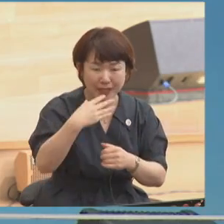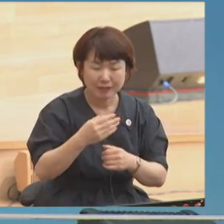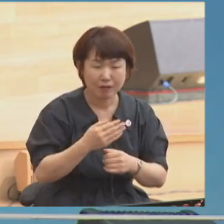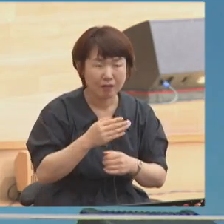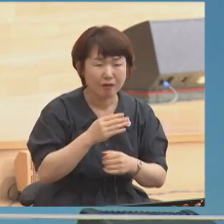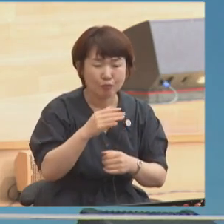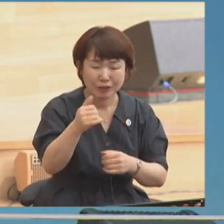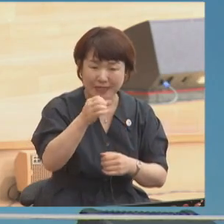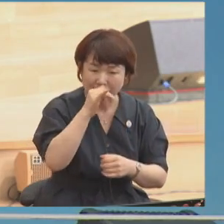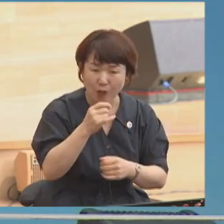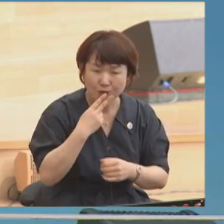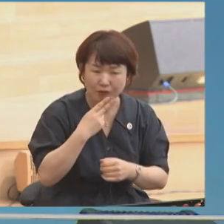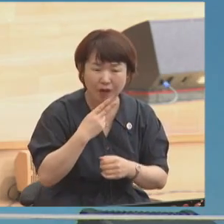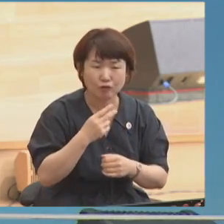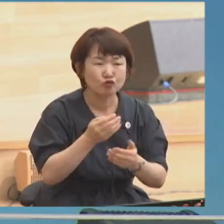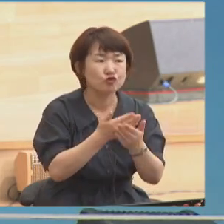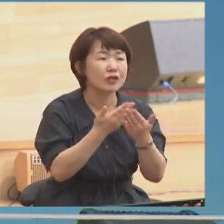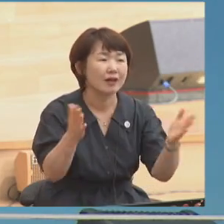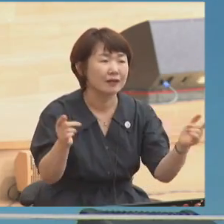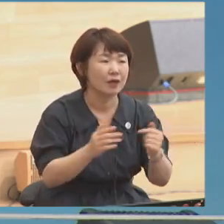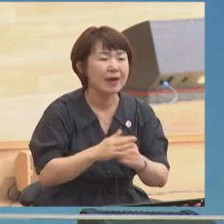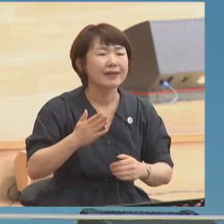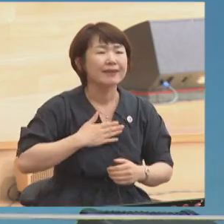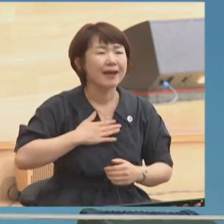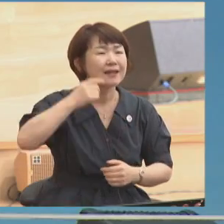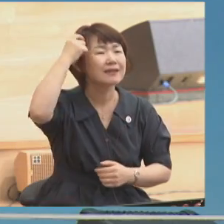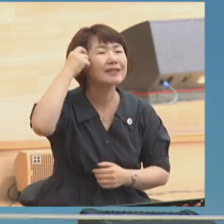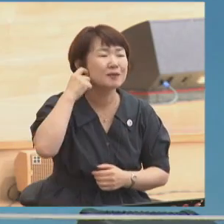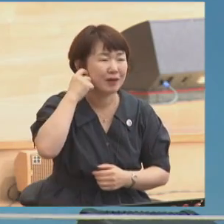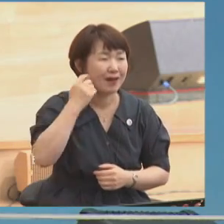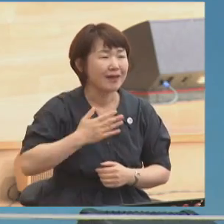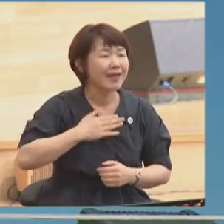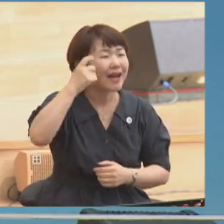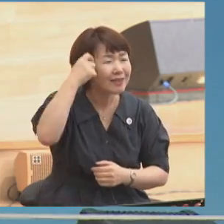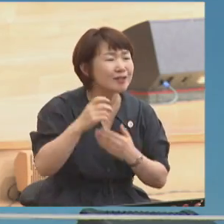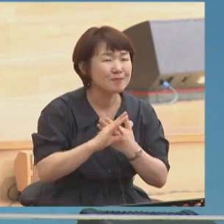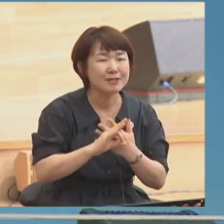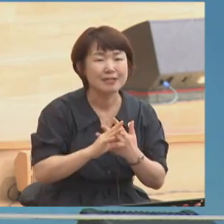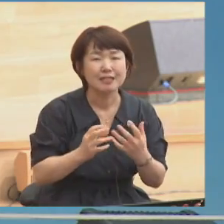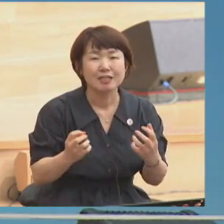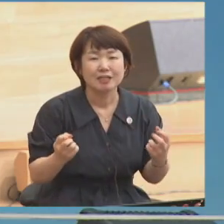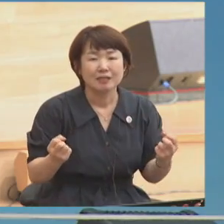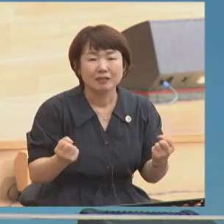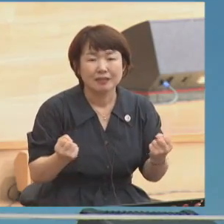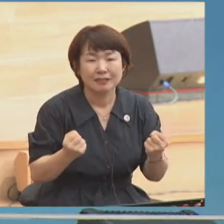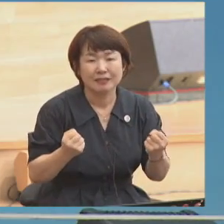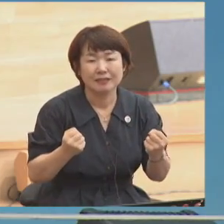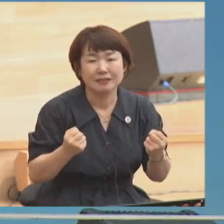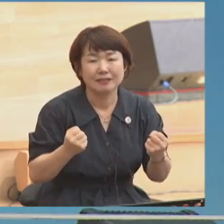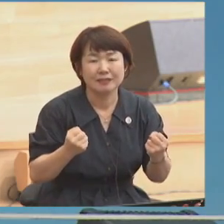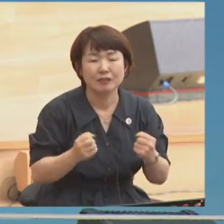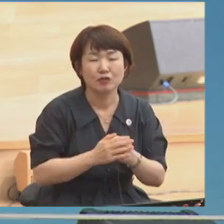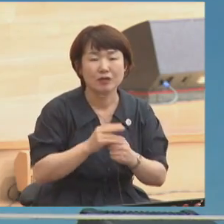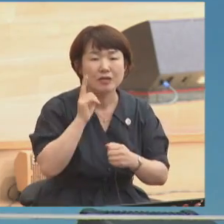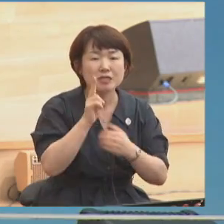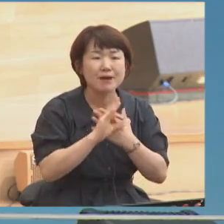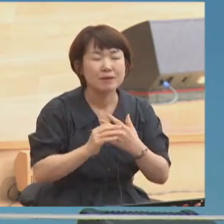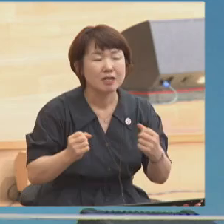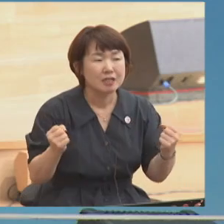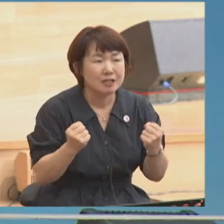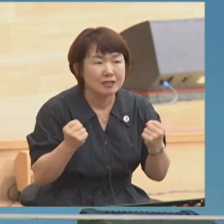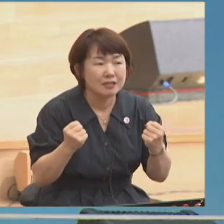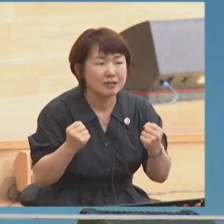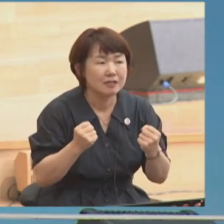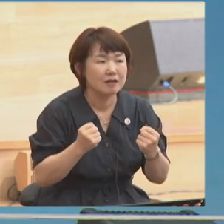내가 그렇게 느끼면 주목을 주는 거예요. 심하면